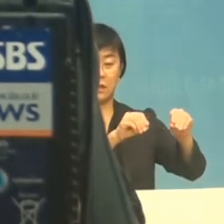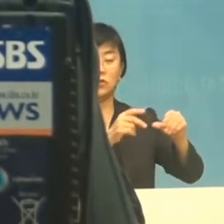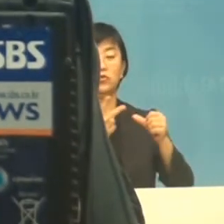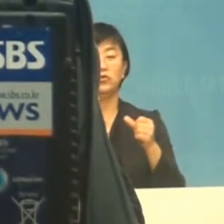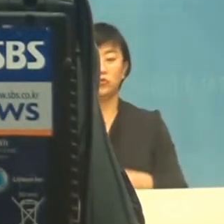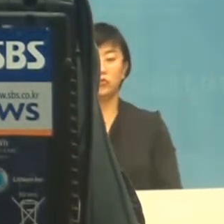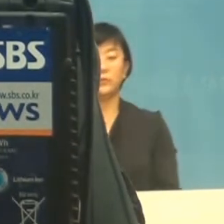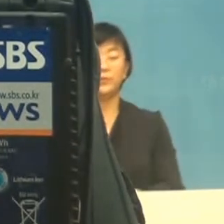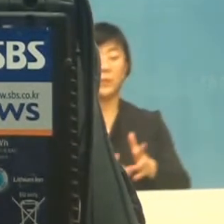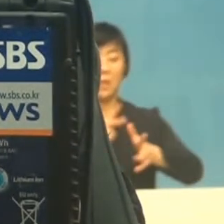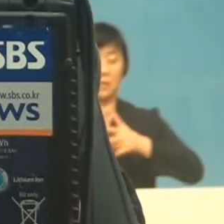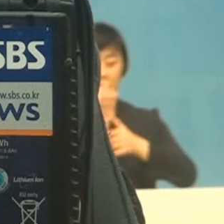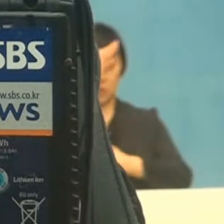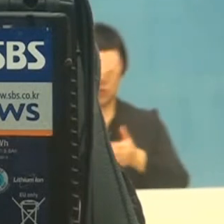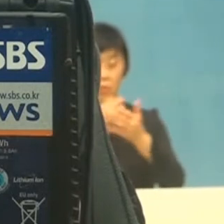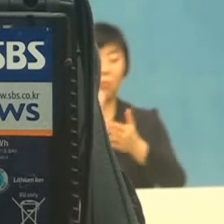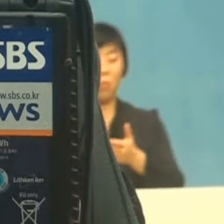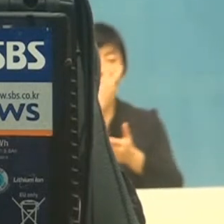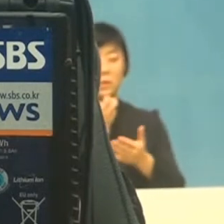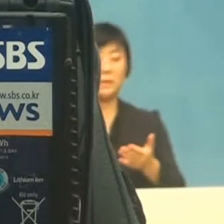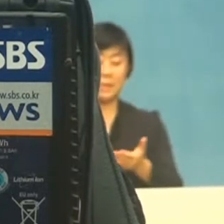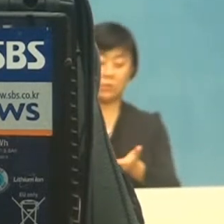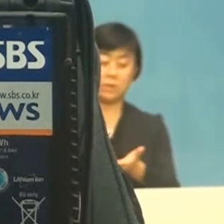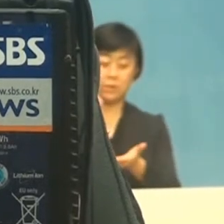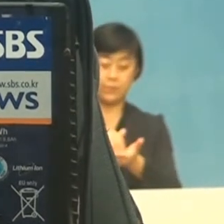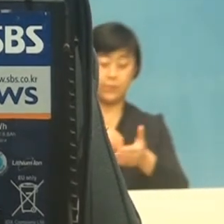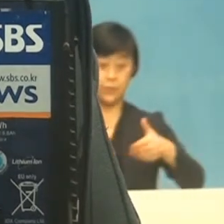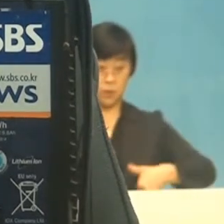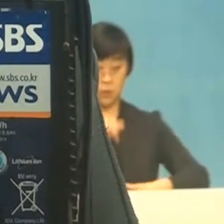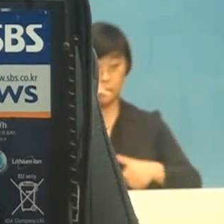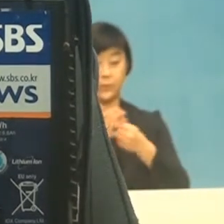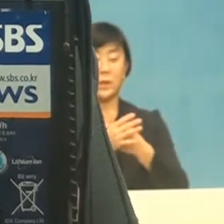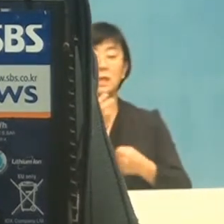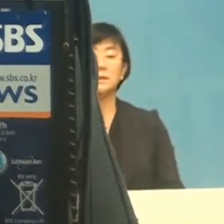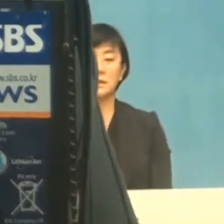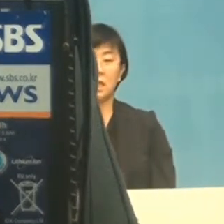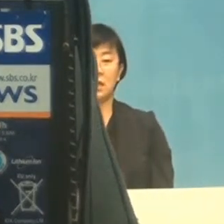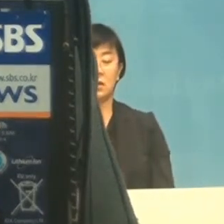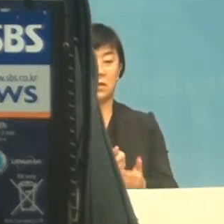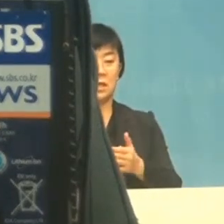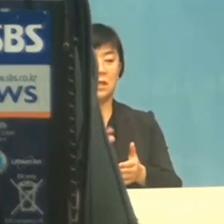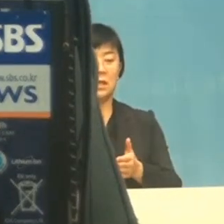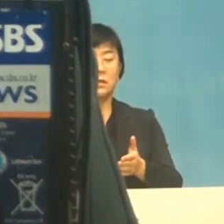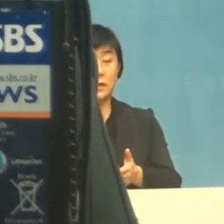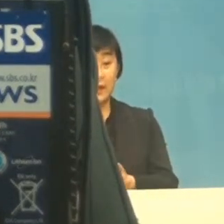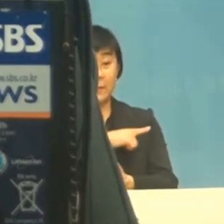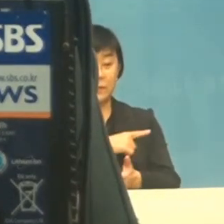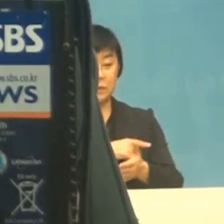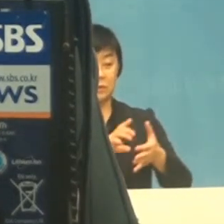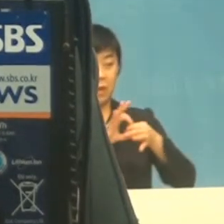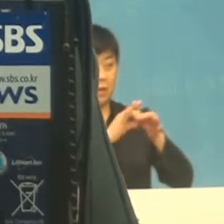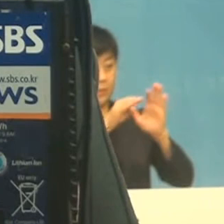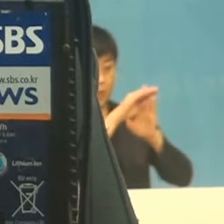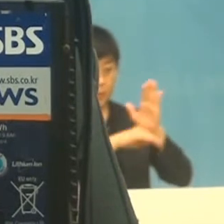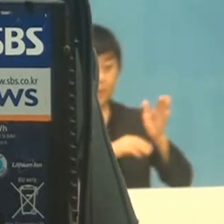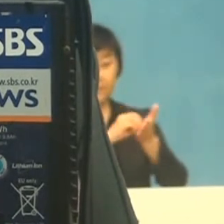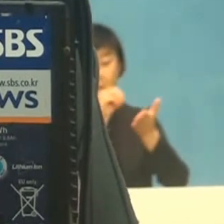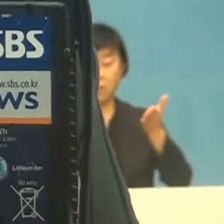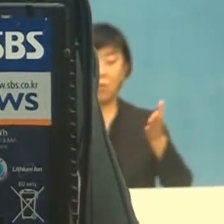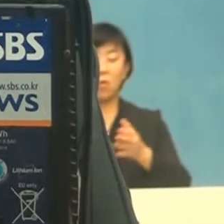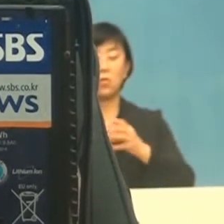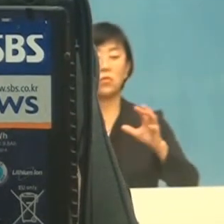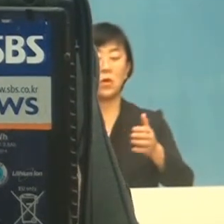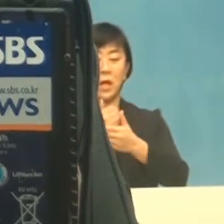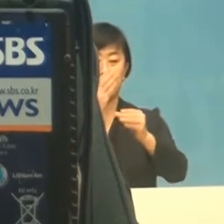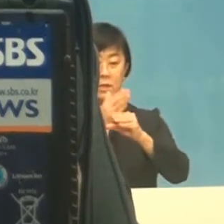둘, 산업기술보호법을 되돌려야 합니다. 그리고 셋, 독소조항을 삭제한 뒤 국가 핵심 기술,